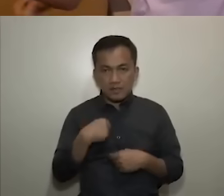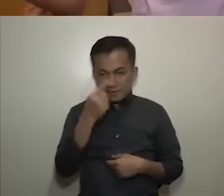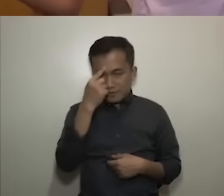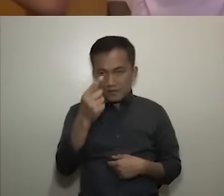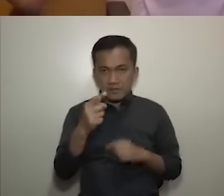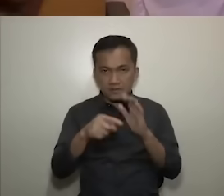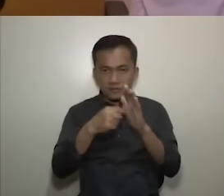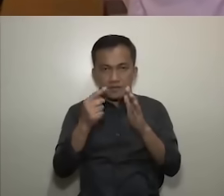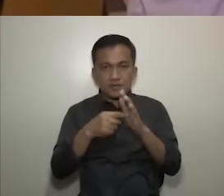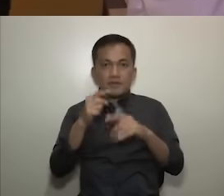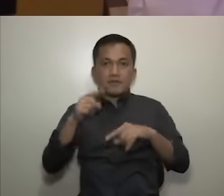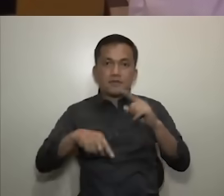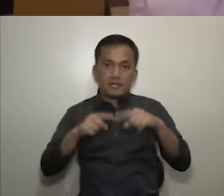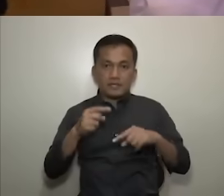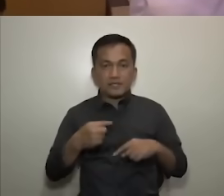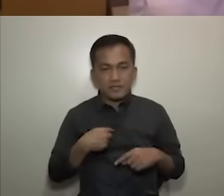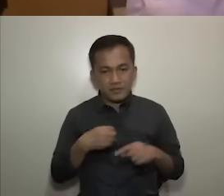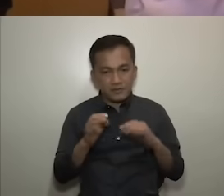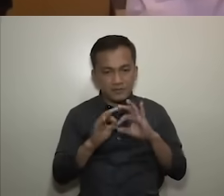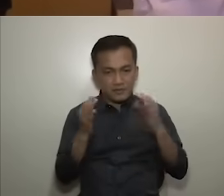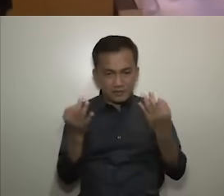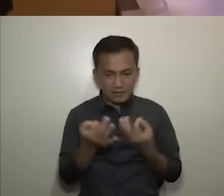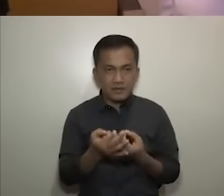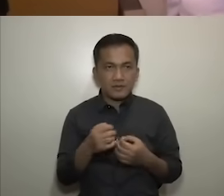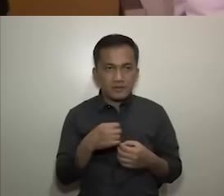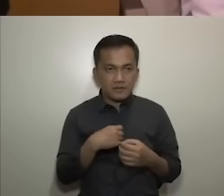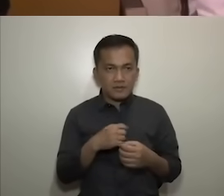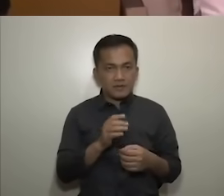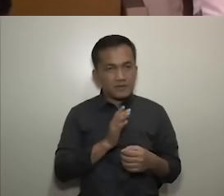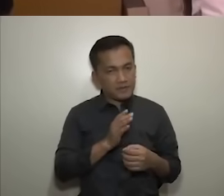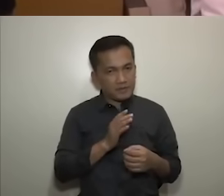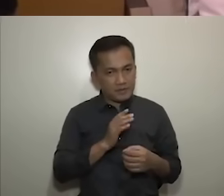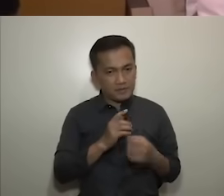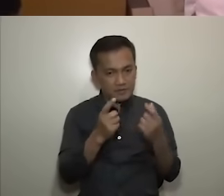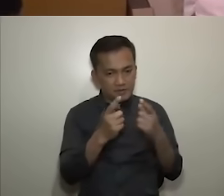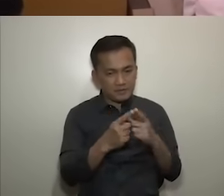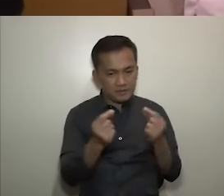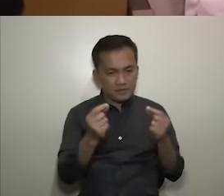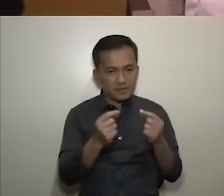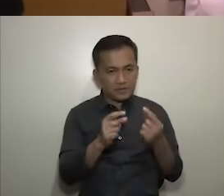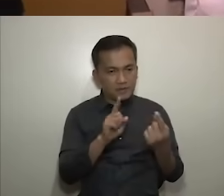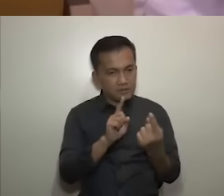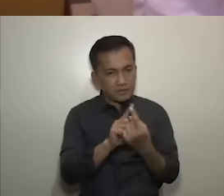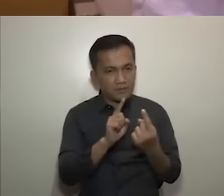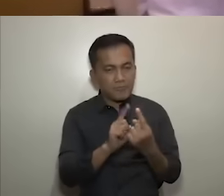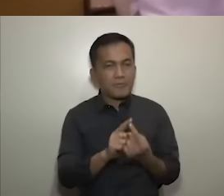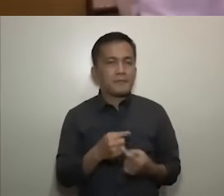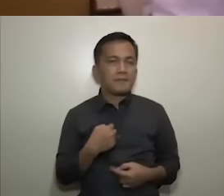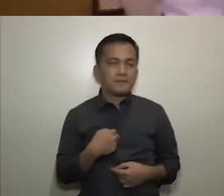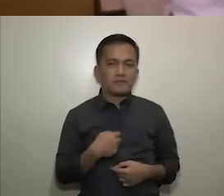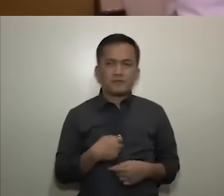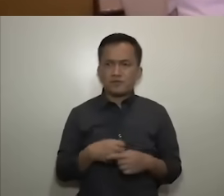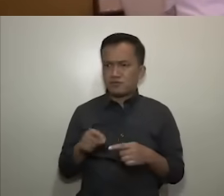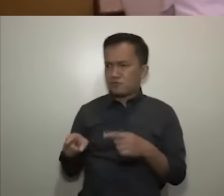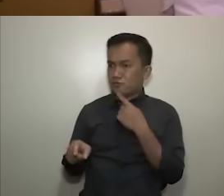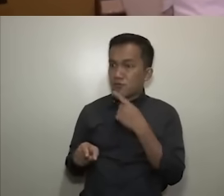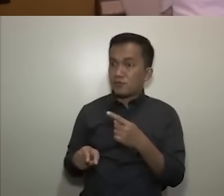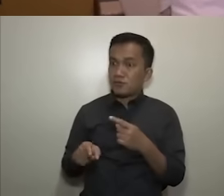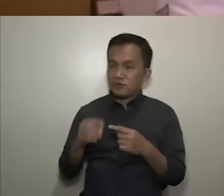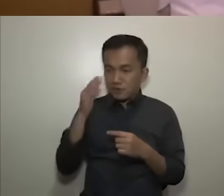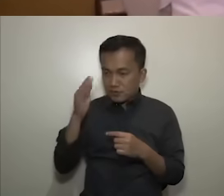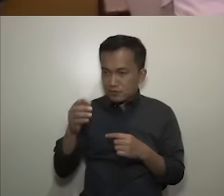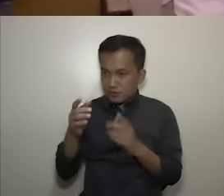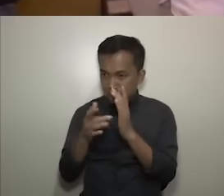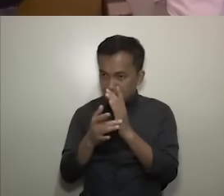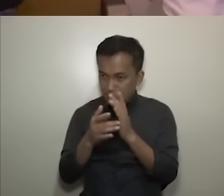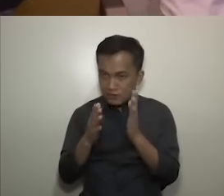mag-isa. Minsan, friends ko, family ko, mababait po yung mga Japanese na nakikilala ko. So, sir, sabi mo, technician ka lang dito?